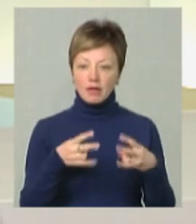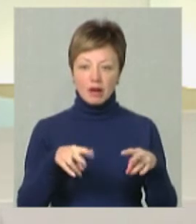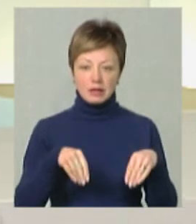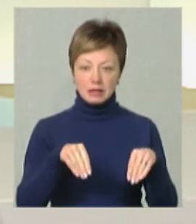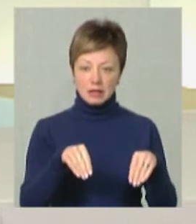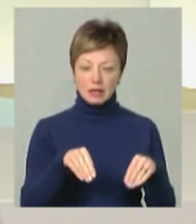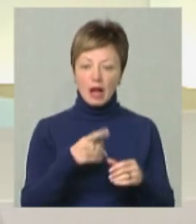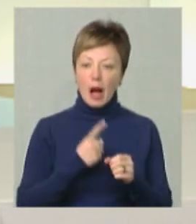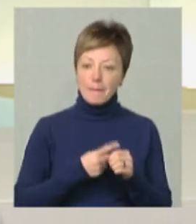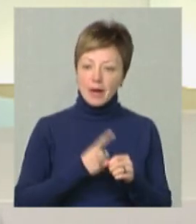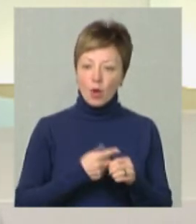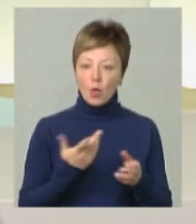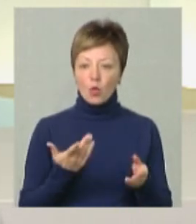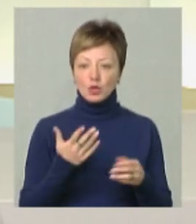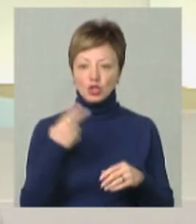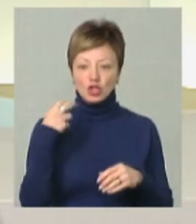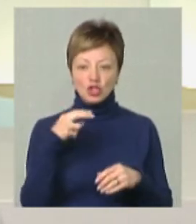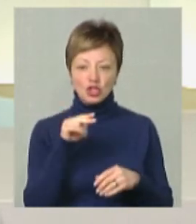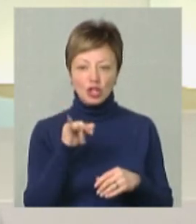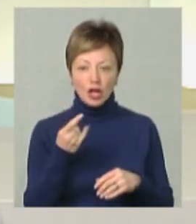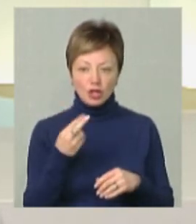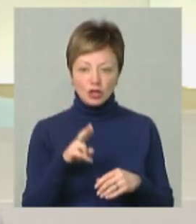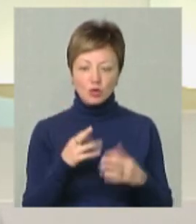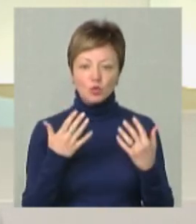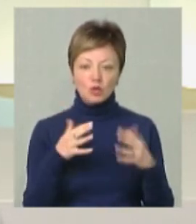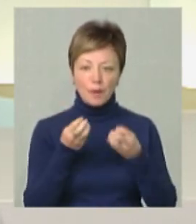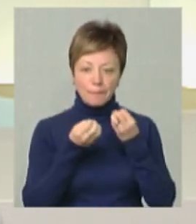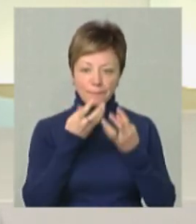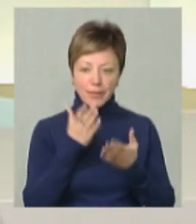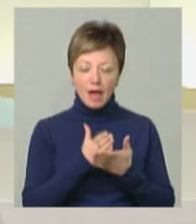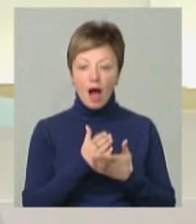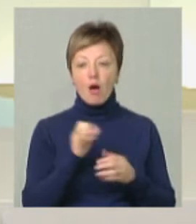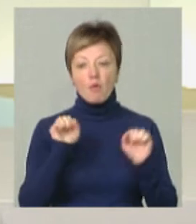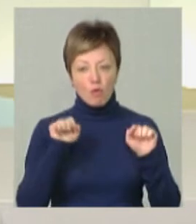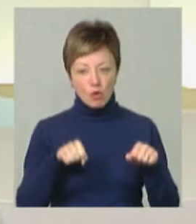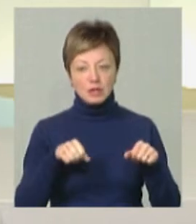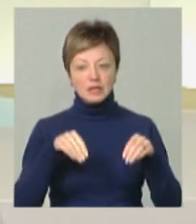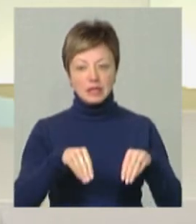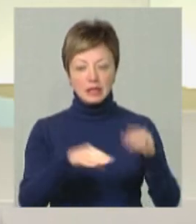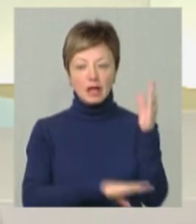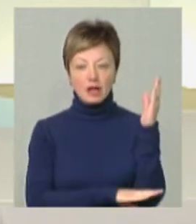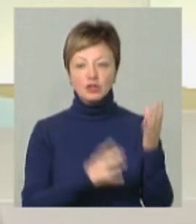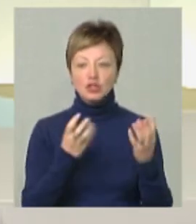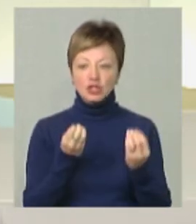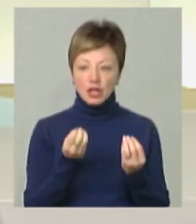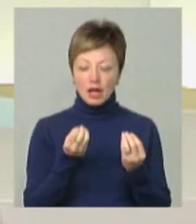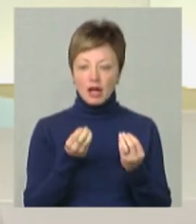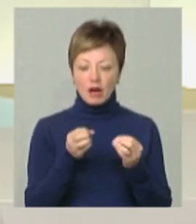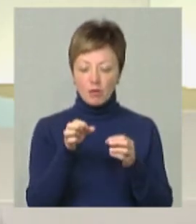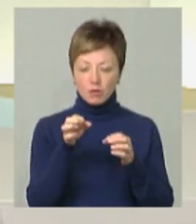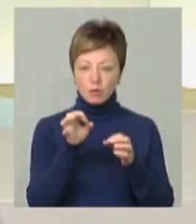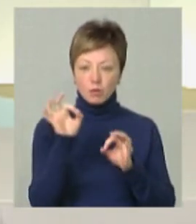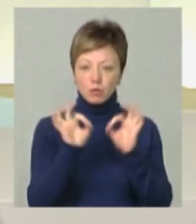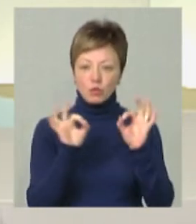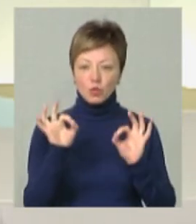садити абрикоси, черешні, які вже розпустили свої бруньки, але ще можна садити ті дерева, які ще бруньки, ще сплячі,